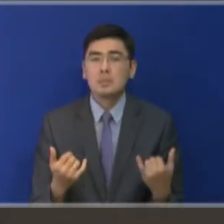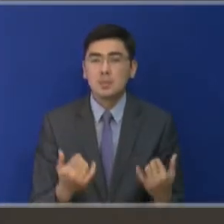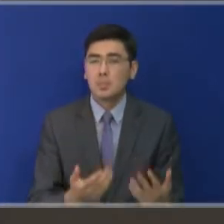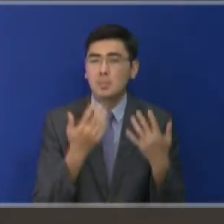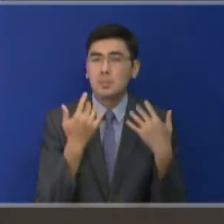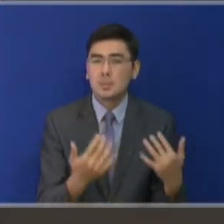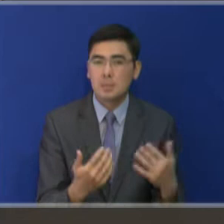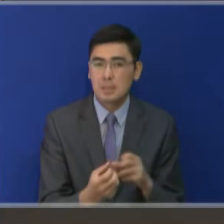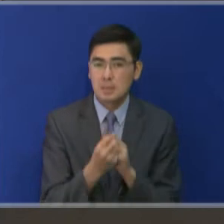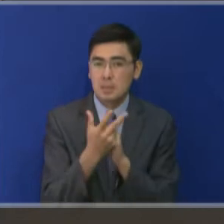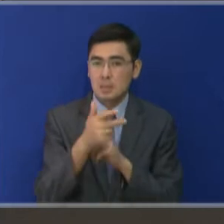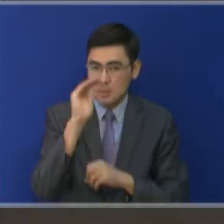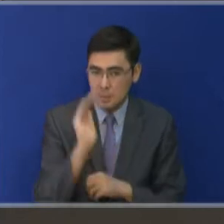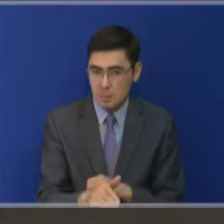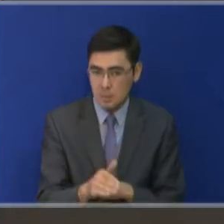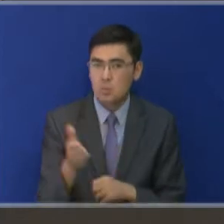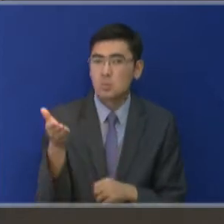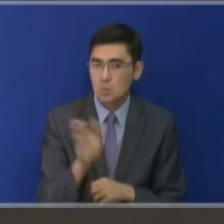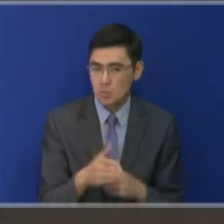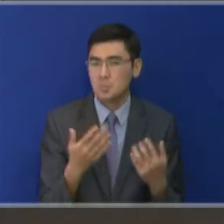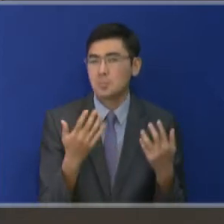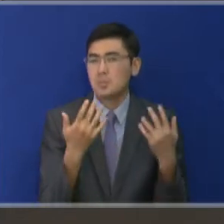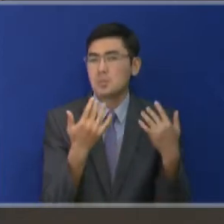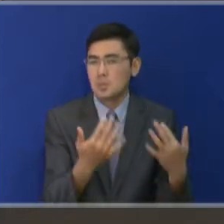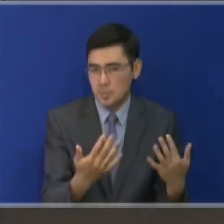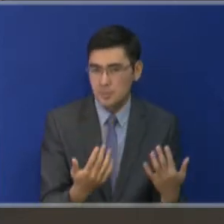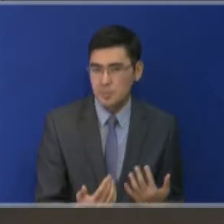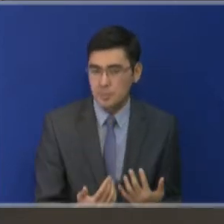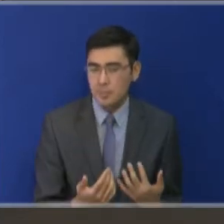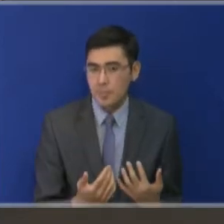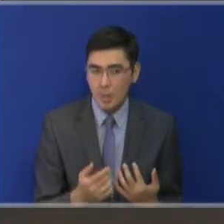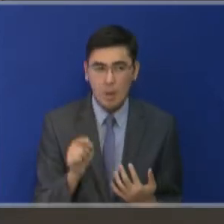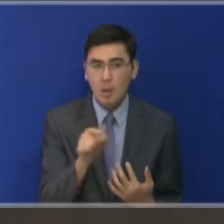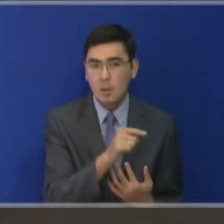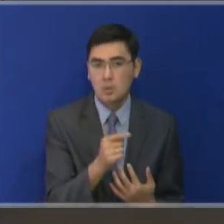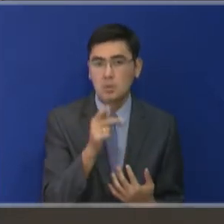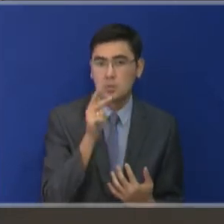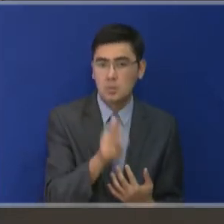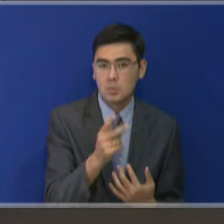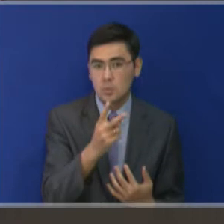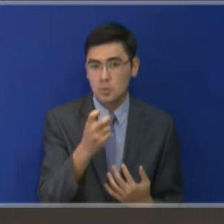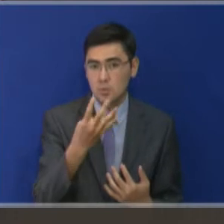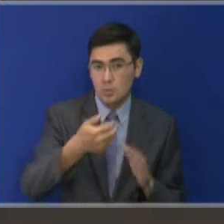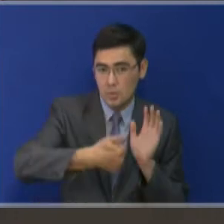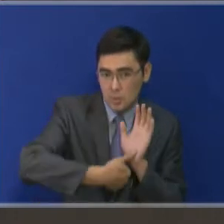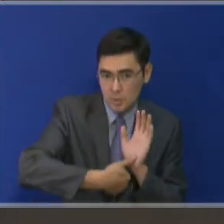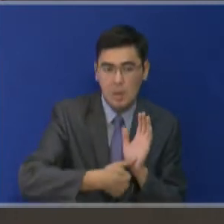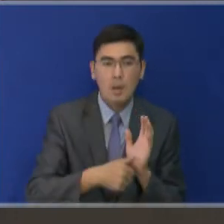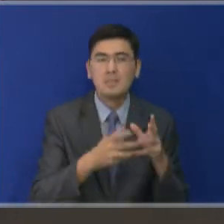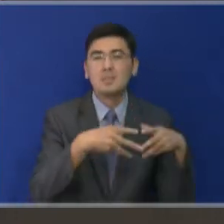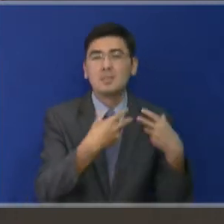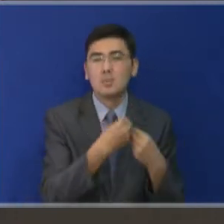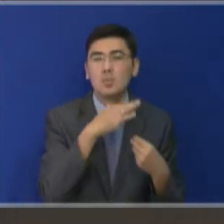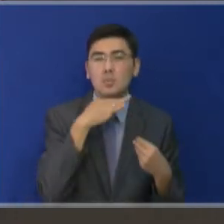году составила 13 тысяч. 13 мың балаға компьютер қажет екені анықталды. Оның ішінде 3246 көп бала отбасынан